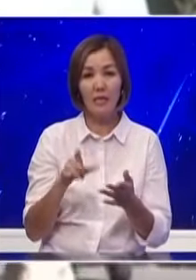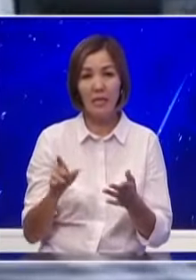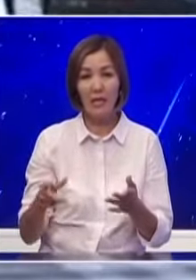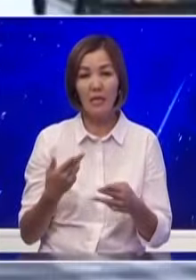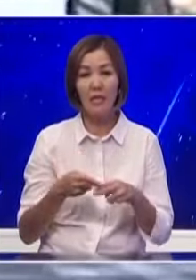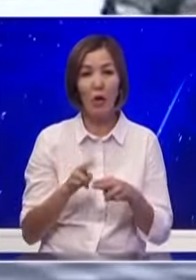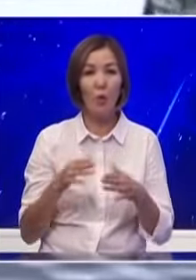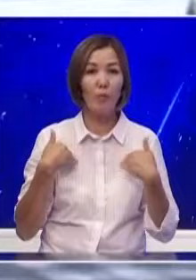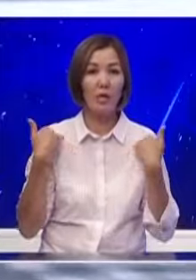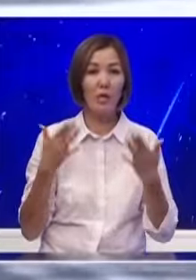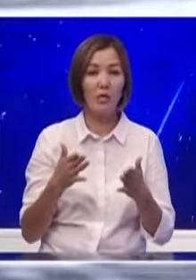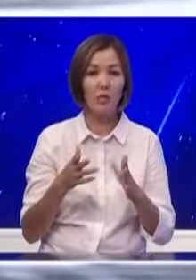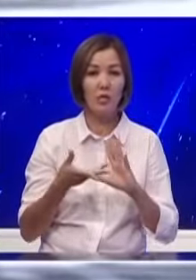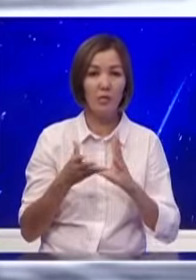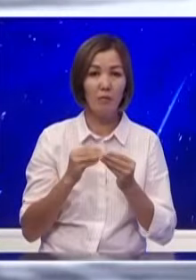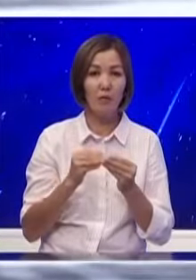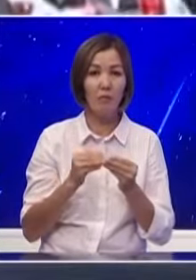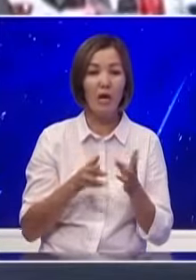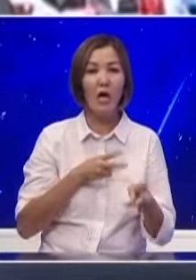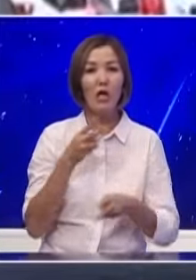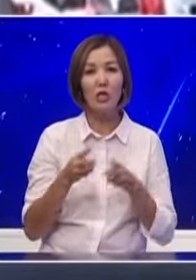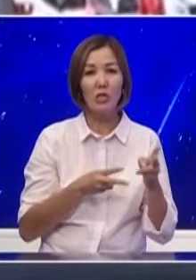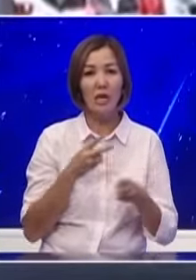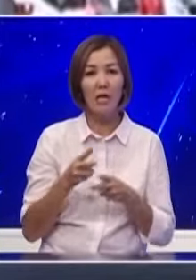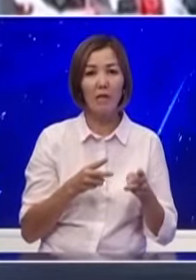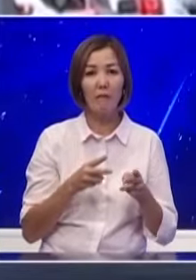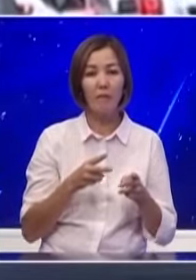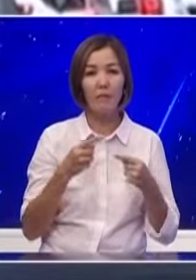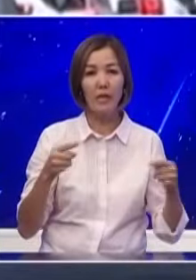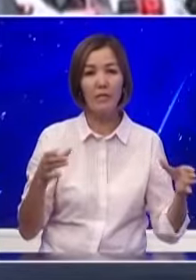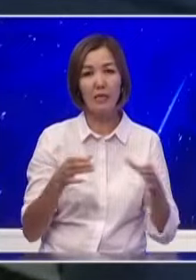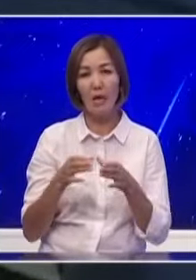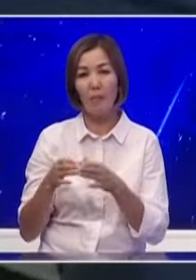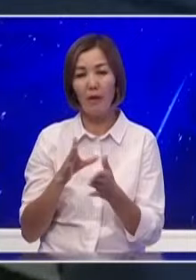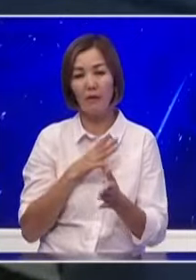Такое предложение было сформировано на основе жалоб кикшеринговых компаний.